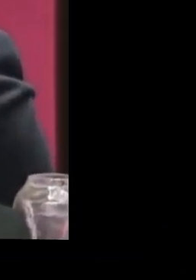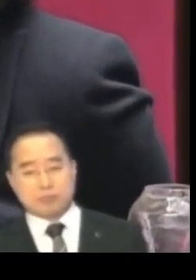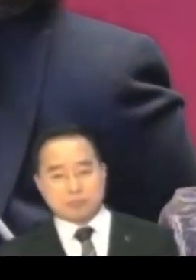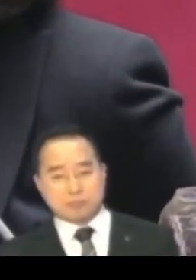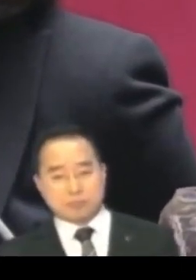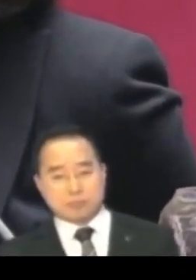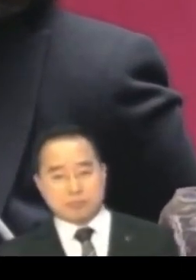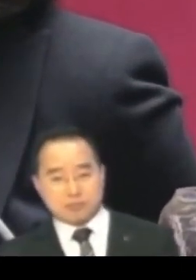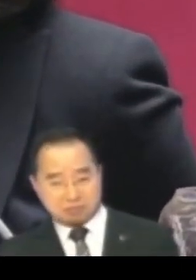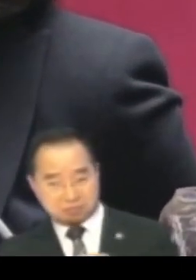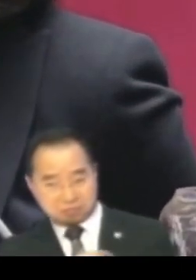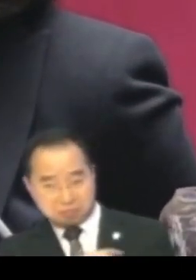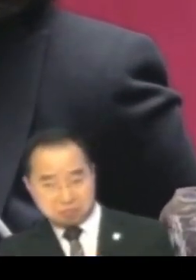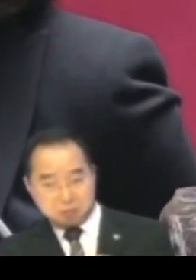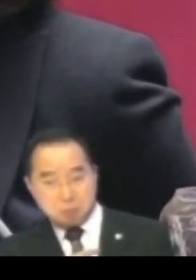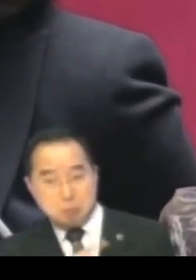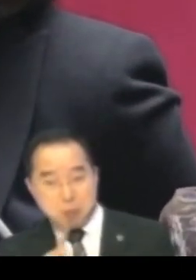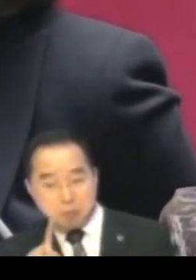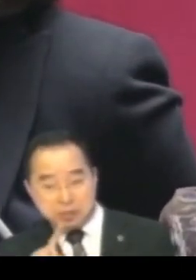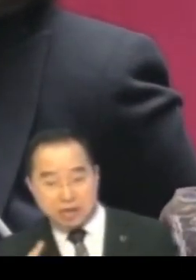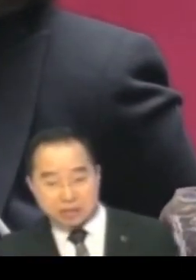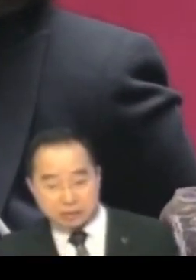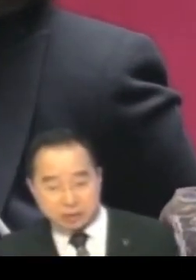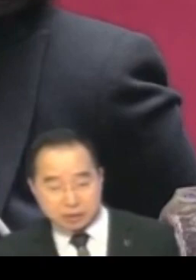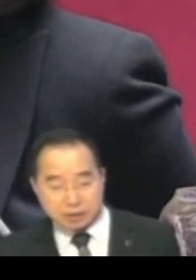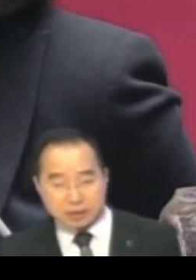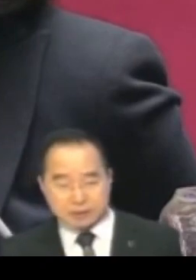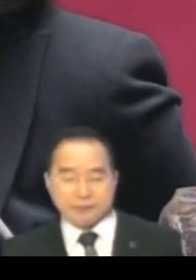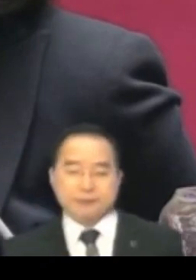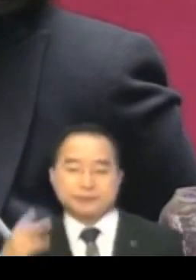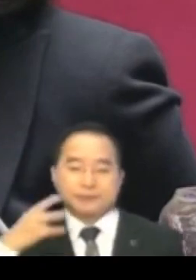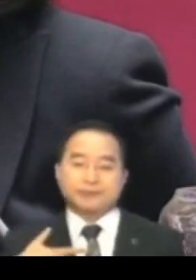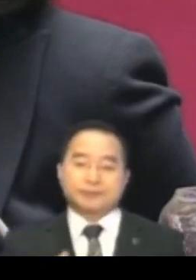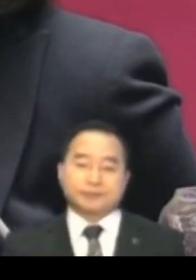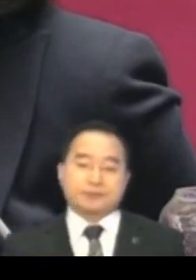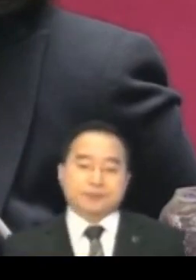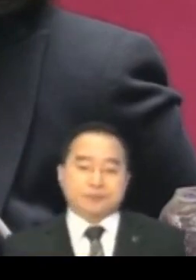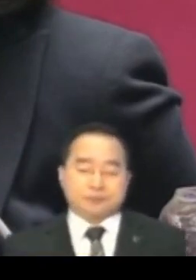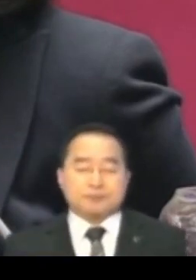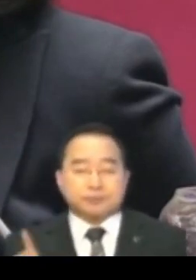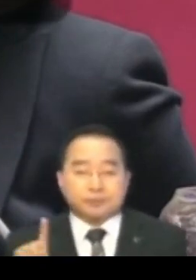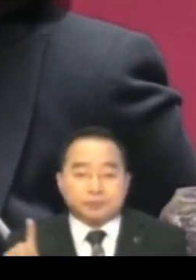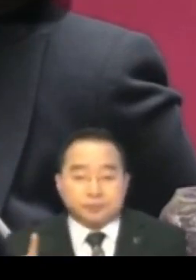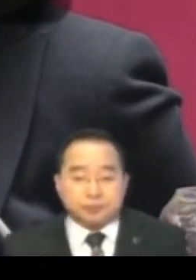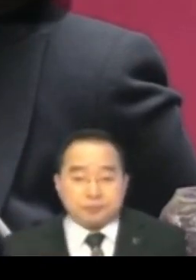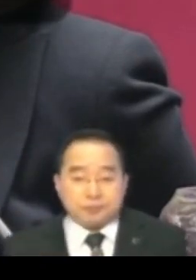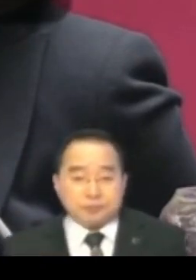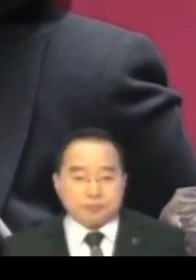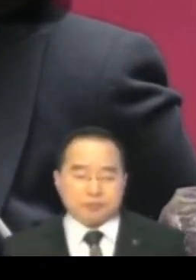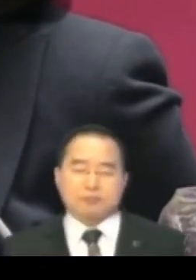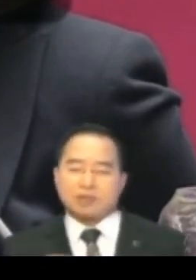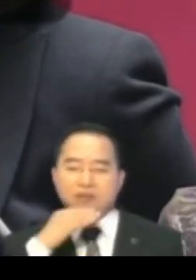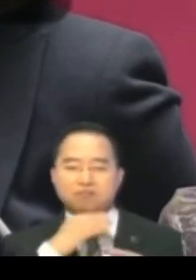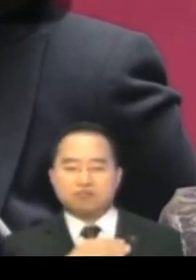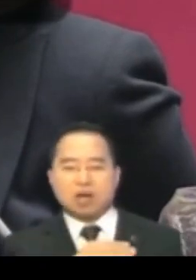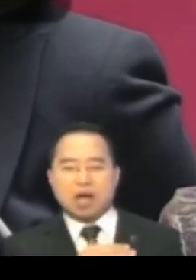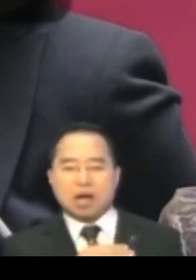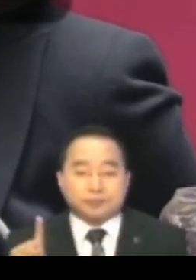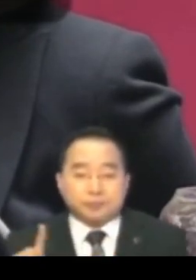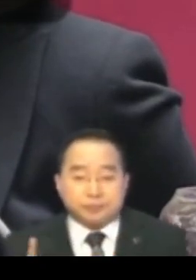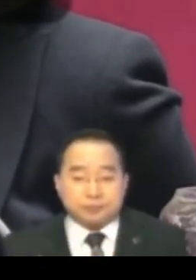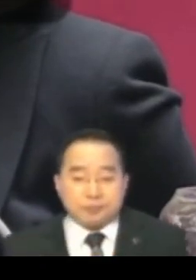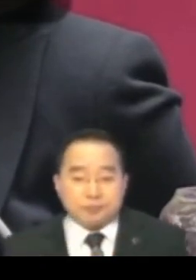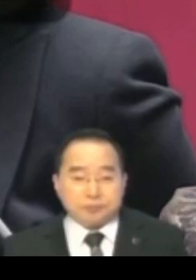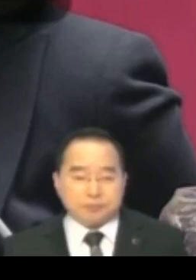가슴에 달린 게 뭔지 아십니까? 네. 뭡니까? 예. 네, 북한에서 많이 다는 배지죠.